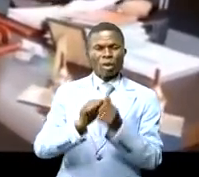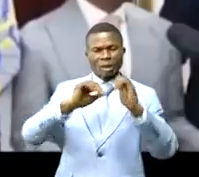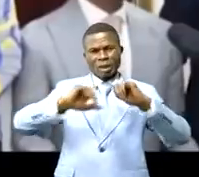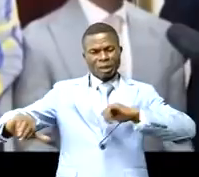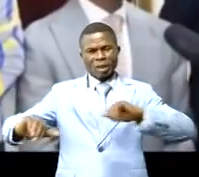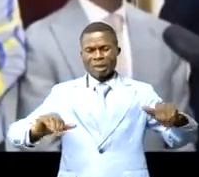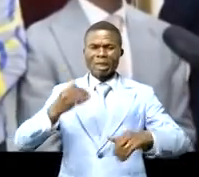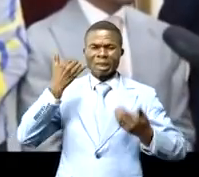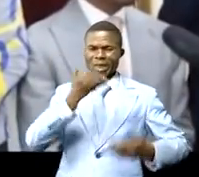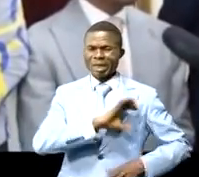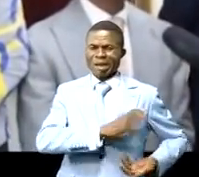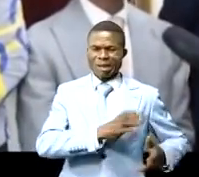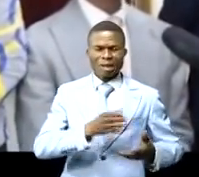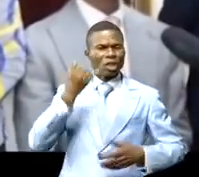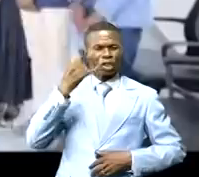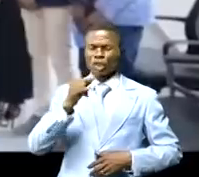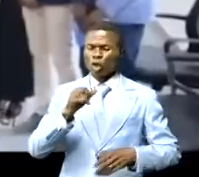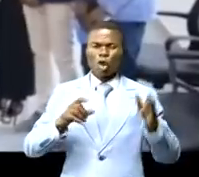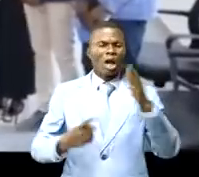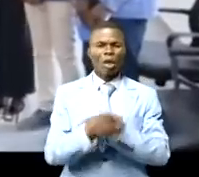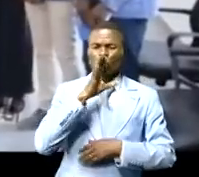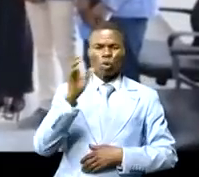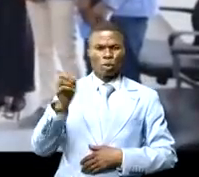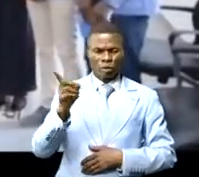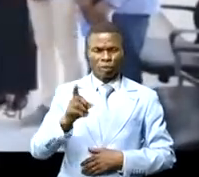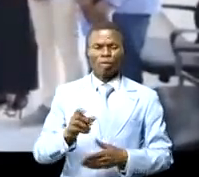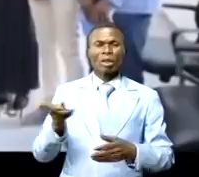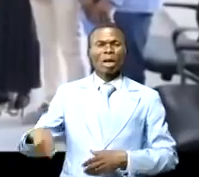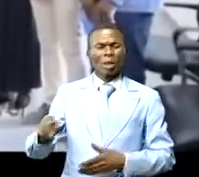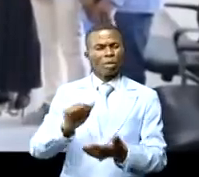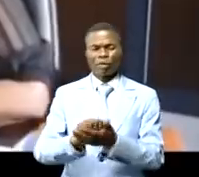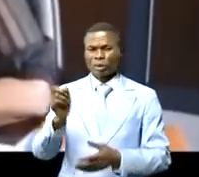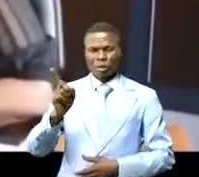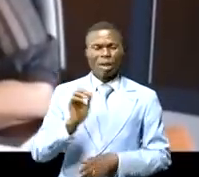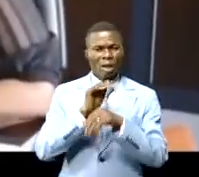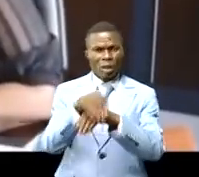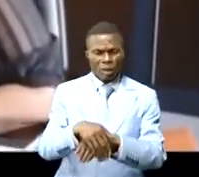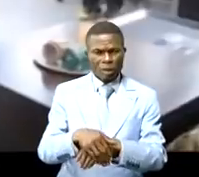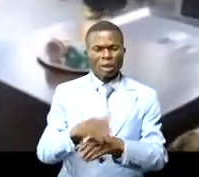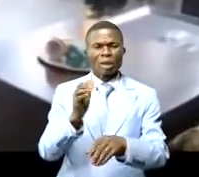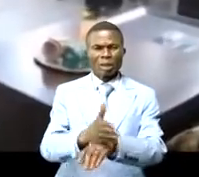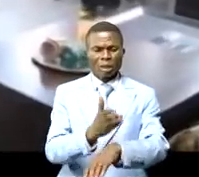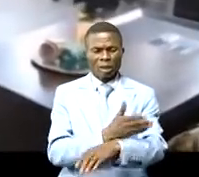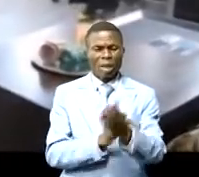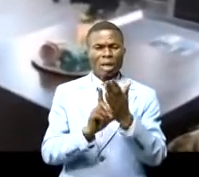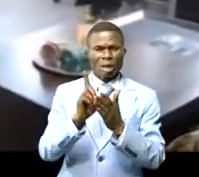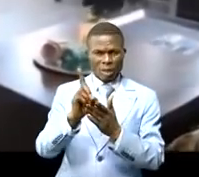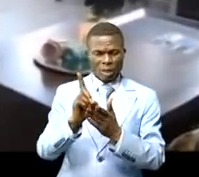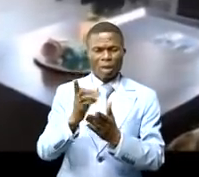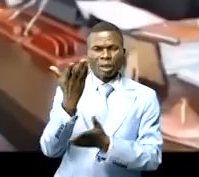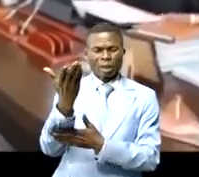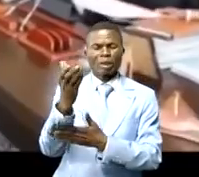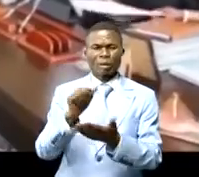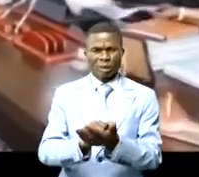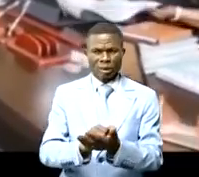la haine, d'insultes et de calomnies. La province du Cobalt n'en est pas besoin car engagée dans le processus de développement, a-t-il